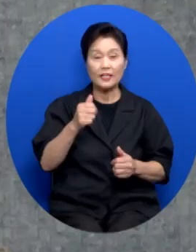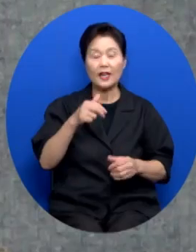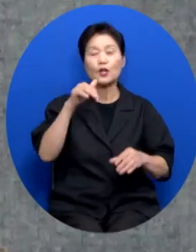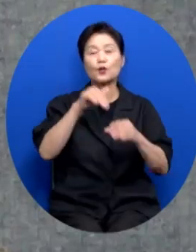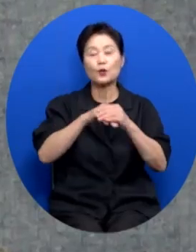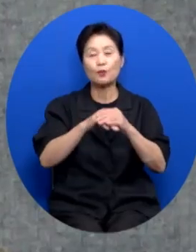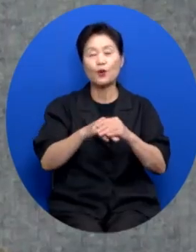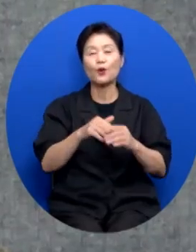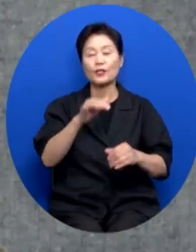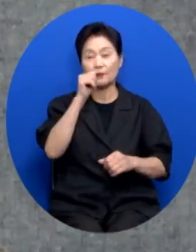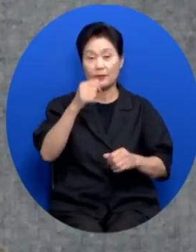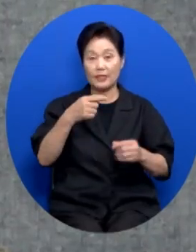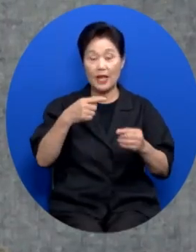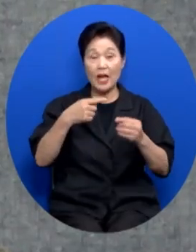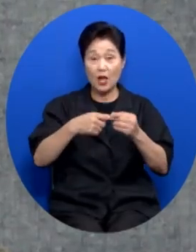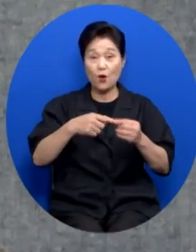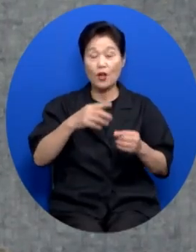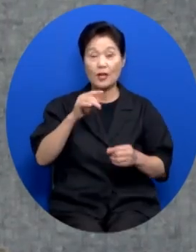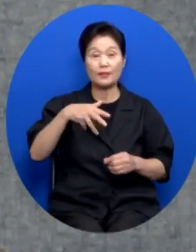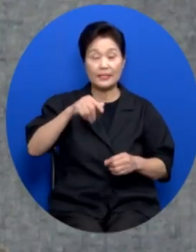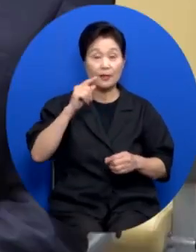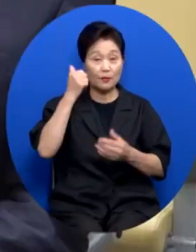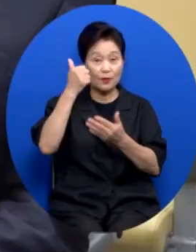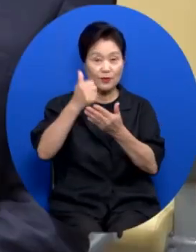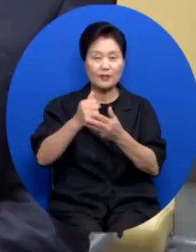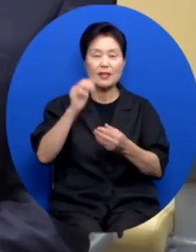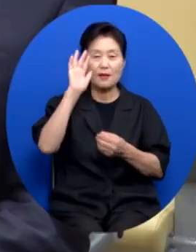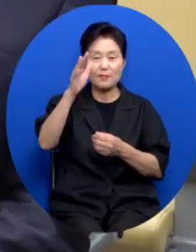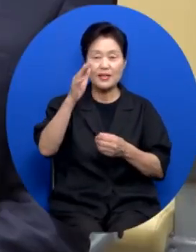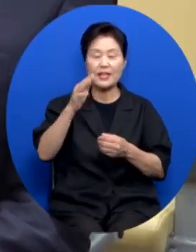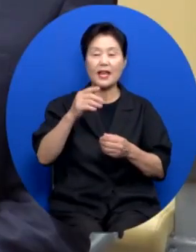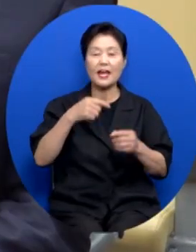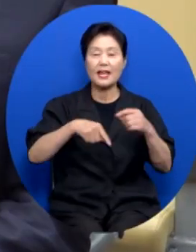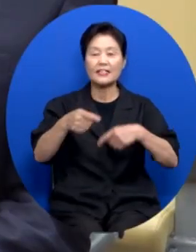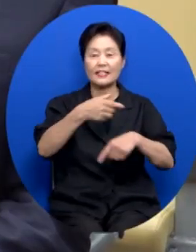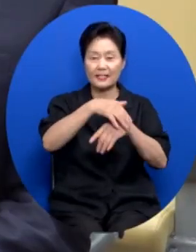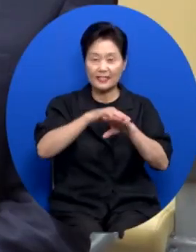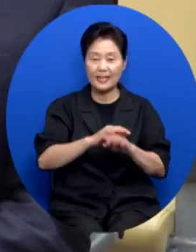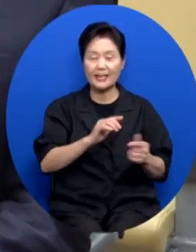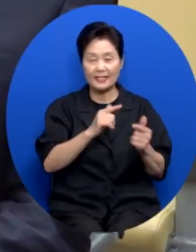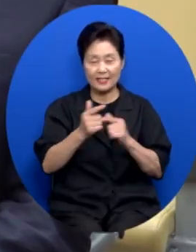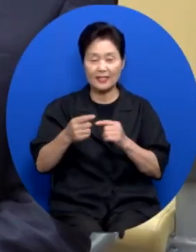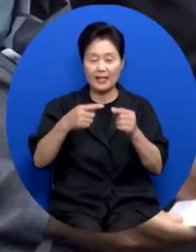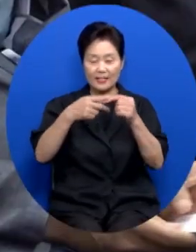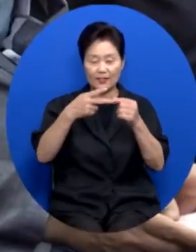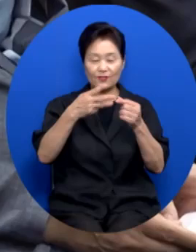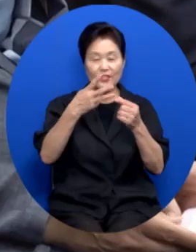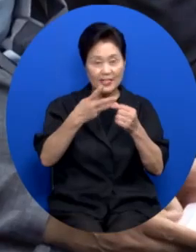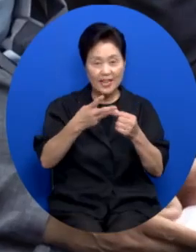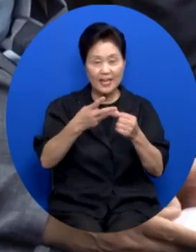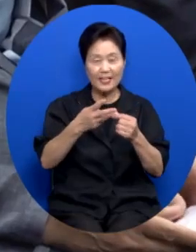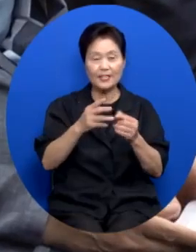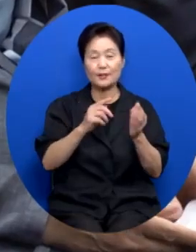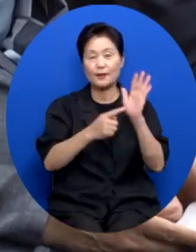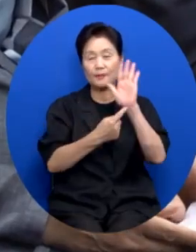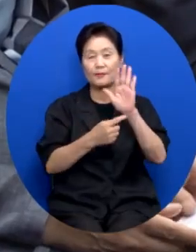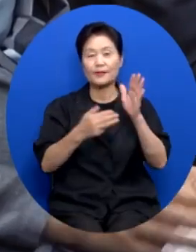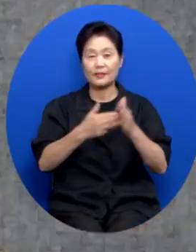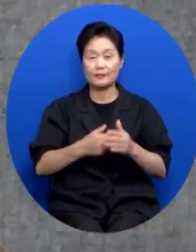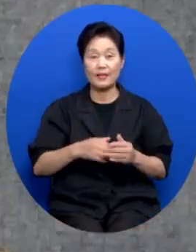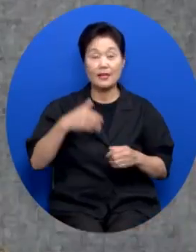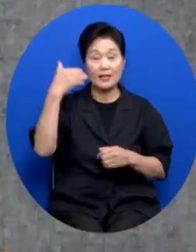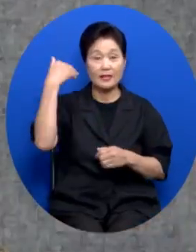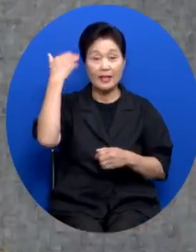목사부총회장 기호 1번 장봉생 목사는 미래, 정책, 부흥 세 가지를 공약 키워드로 내세웠습니다. 다음